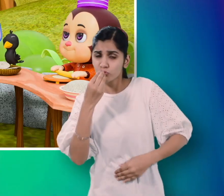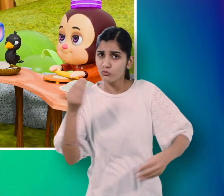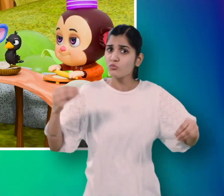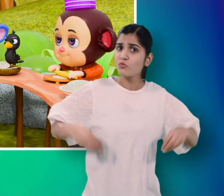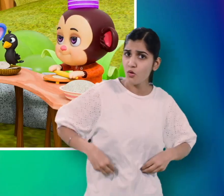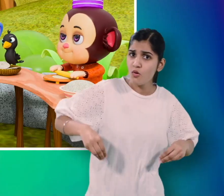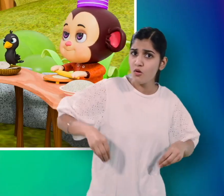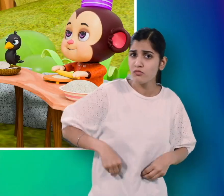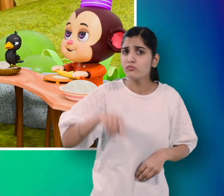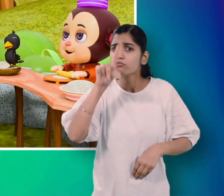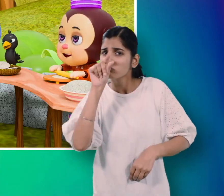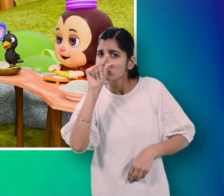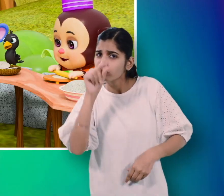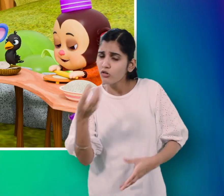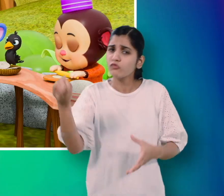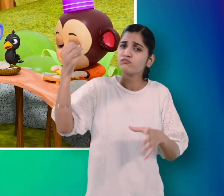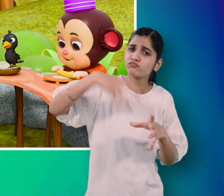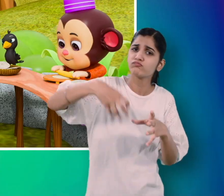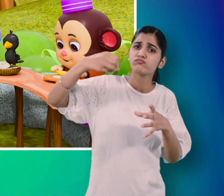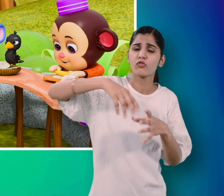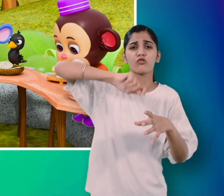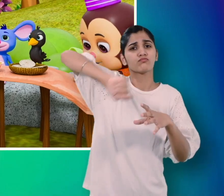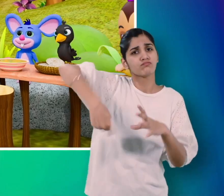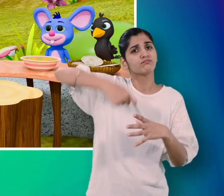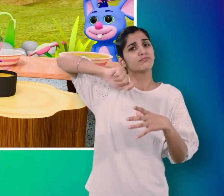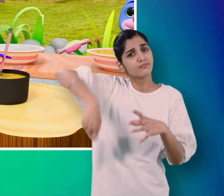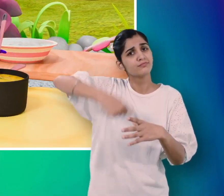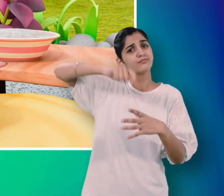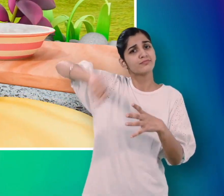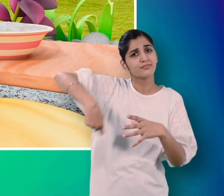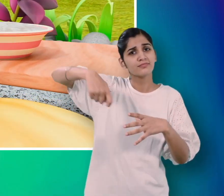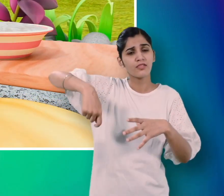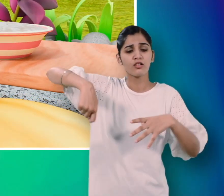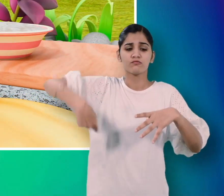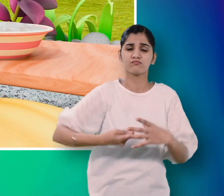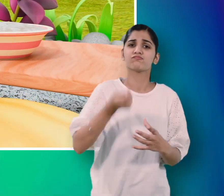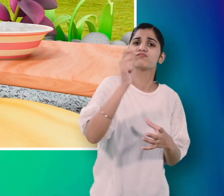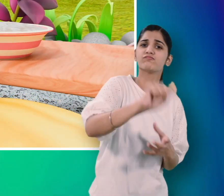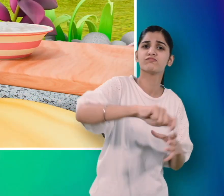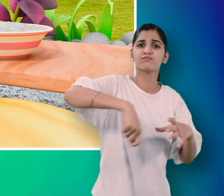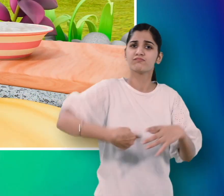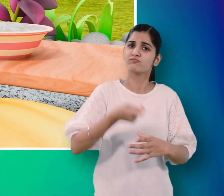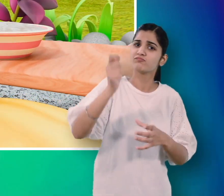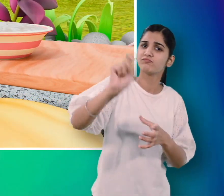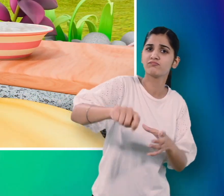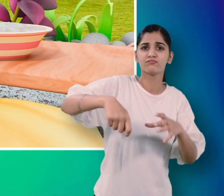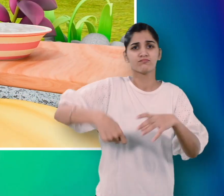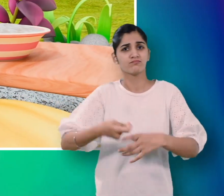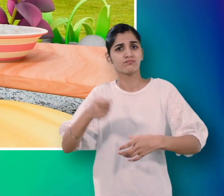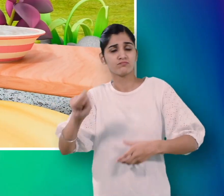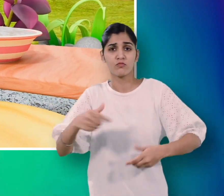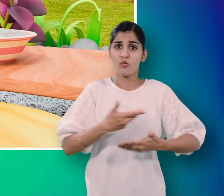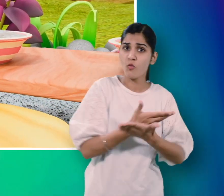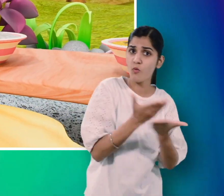भूक लगे तो चिडिया रानी मुम की दाल पकाएगे